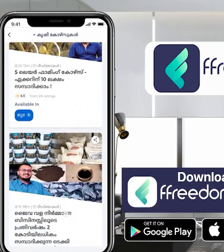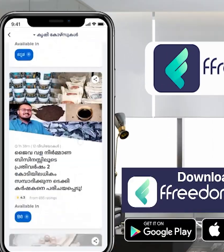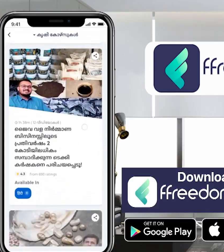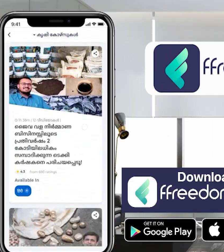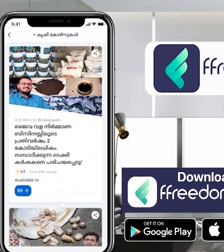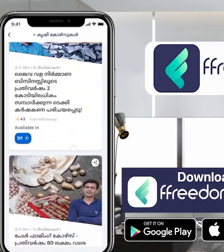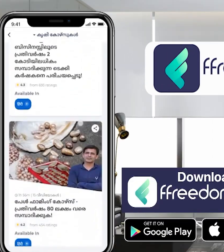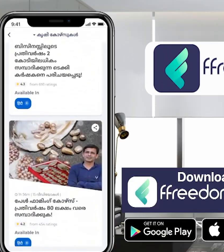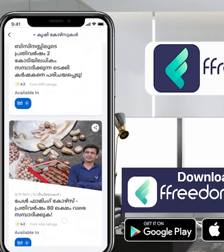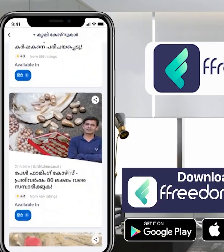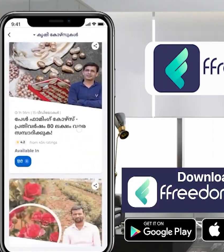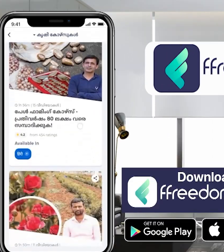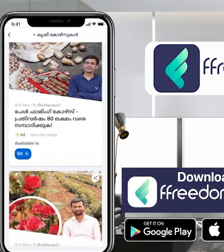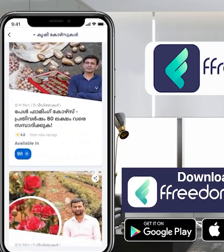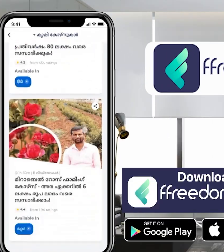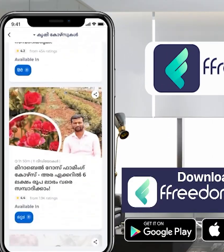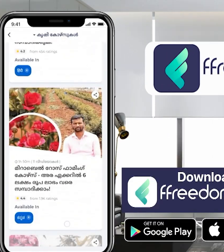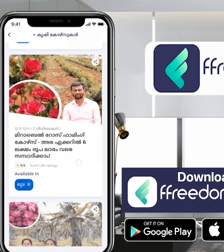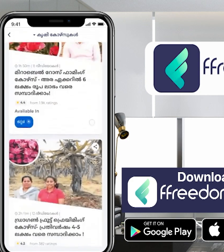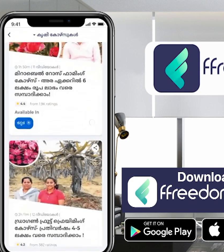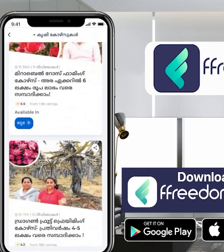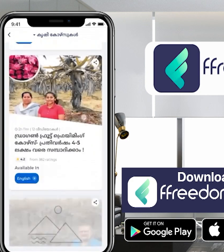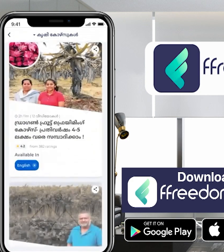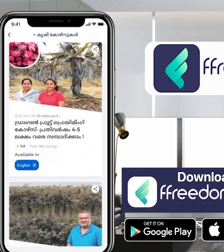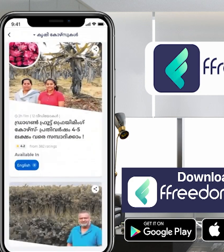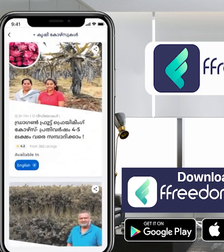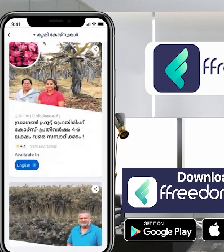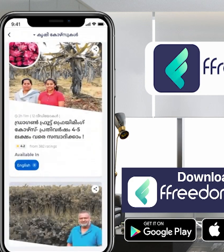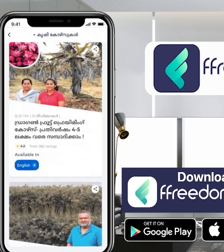തൊഴിലാളിയായി മാറണം. ഫ്രീഡം ആപ്പ് ഡൗൺലോഡ് ചെയ്യൂ. നിങ്ങൾ ഒരു കർഷക തൊഴിലാളിയായി മാറൂ.